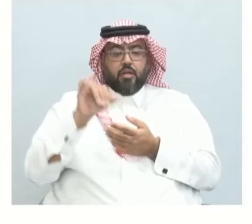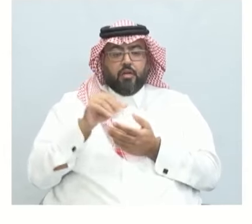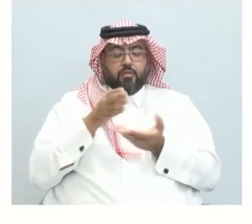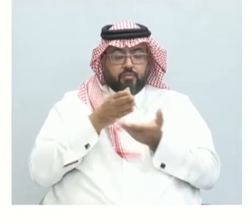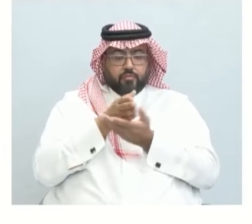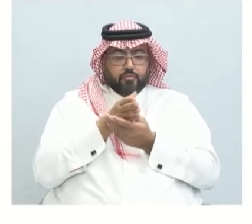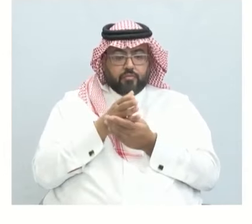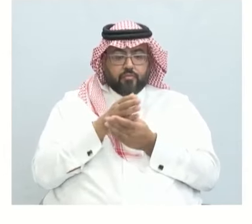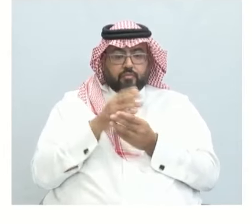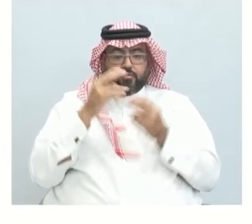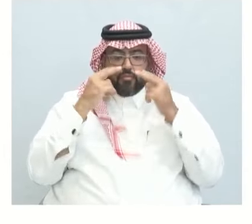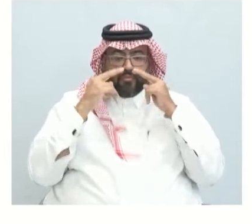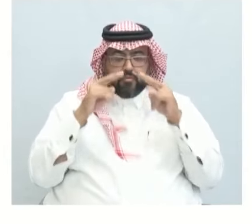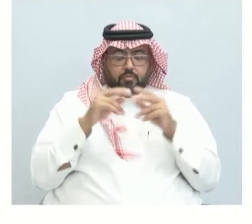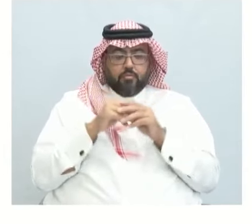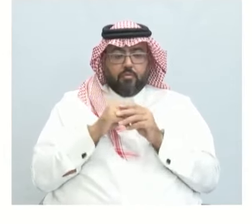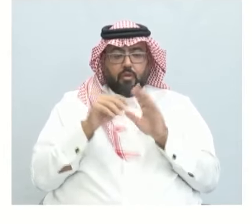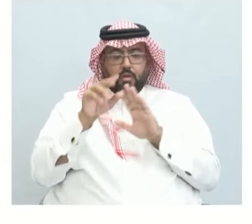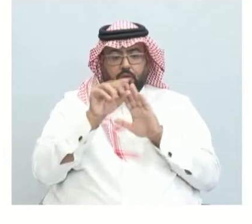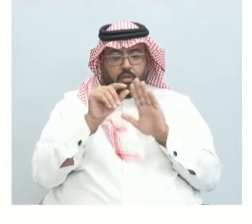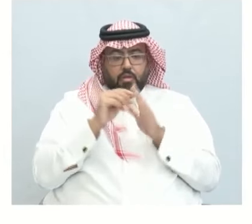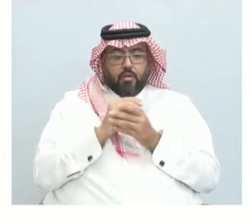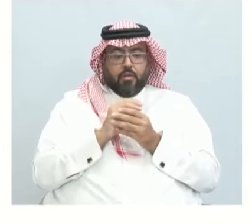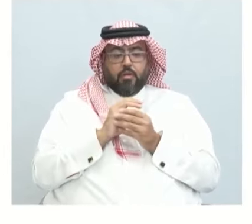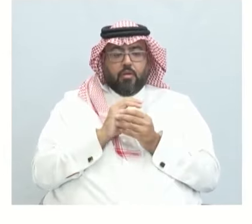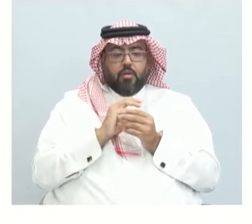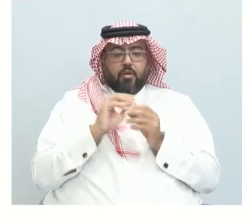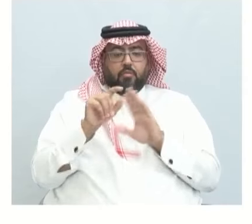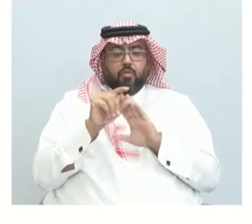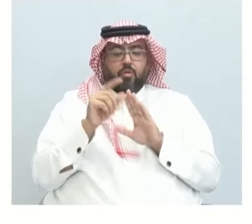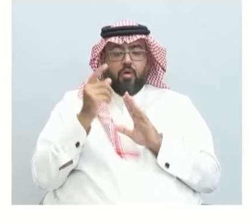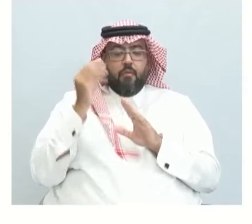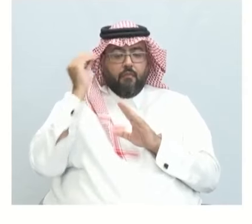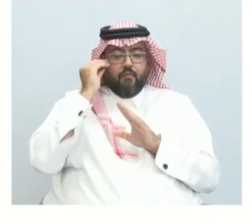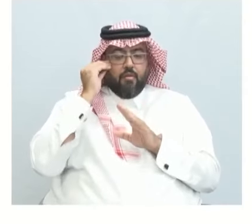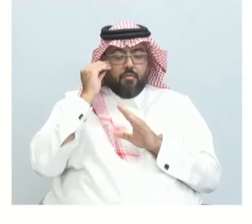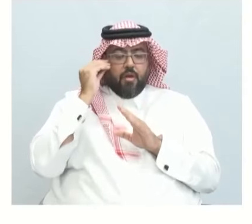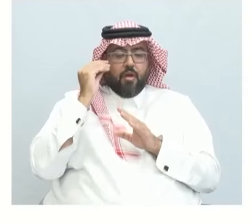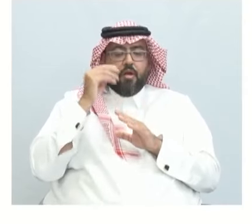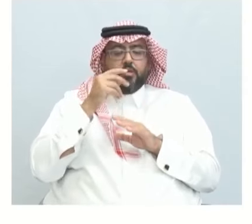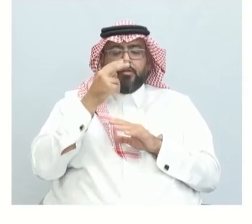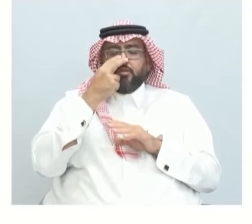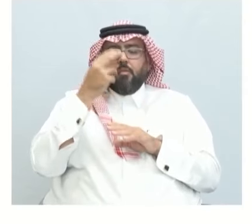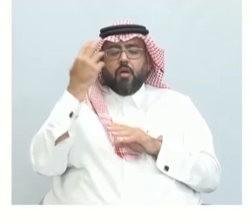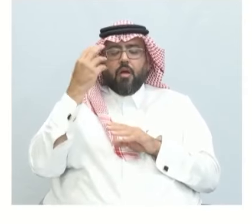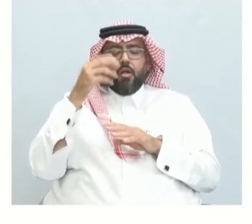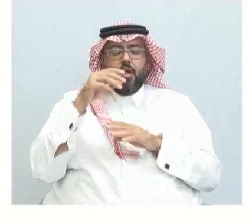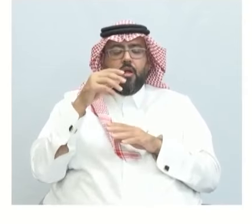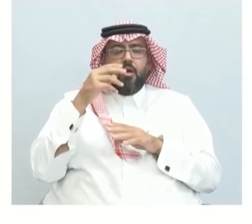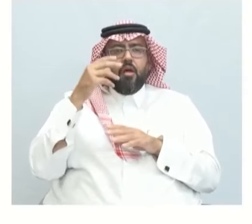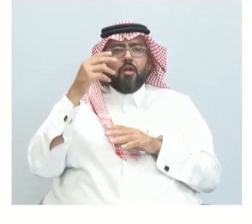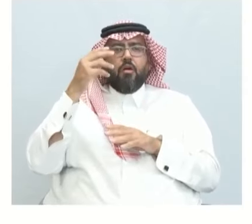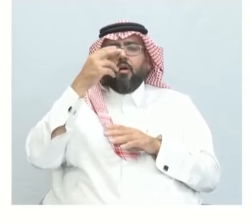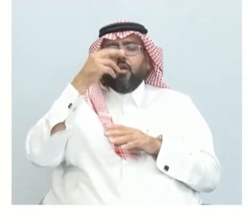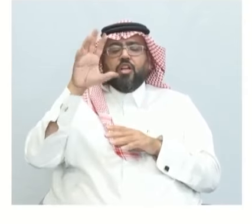الدخول ومشاهده هذا الدرس الموضوع الاول مفهوم العصر الجاهلي مفهوم العصر الجاهلي